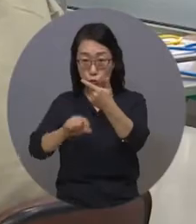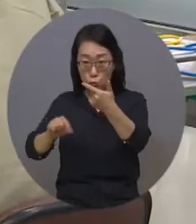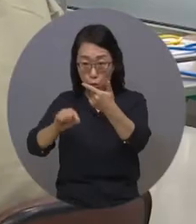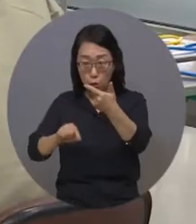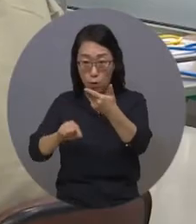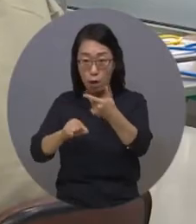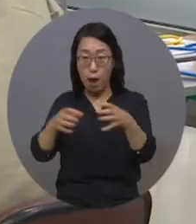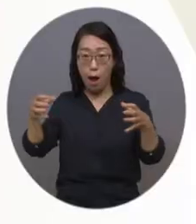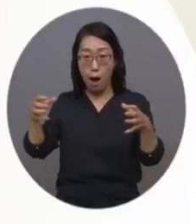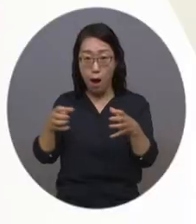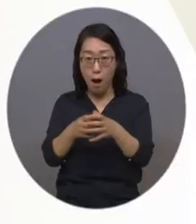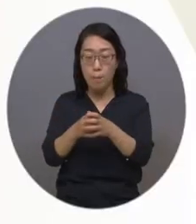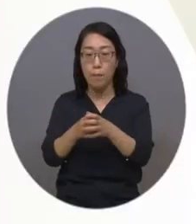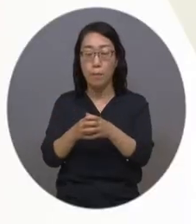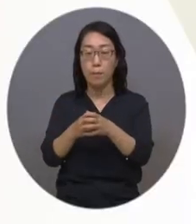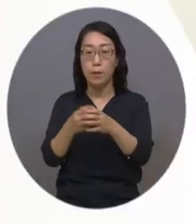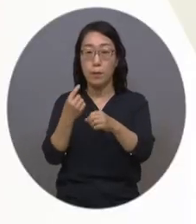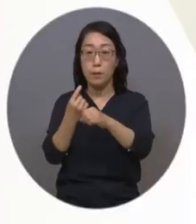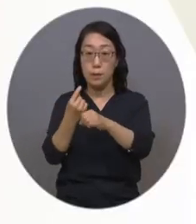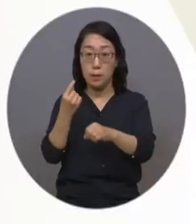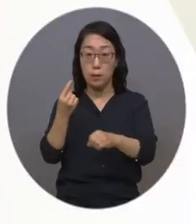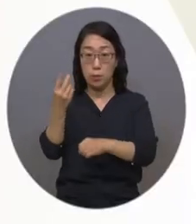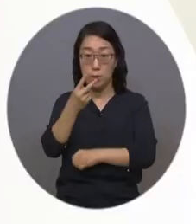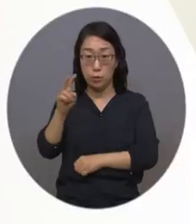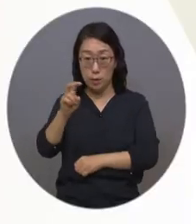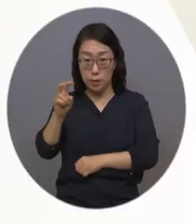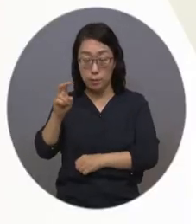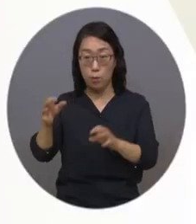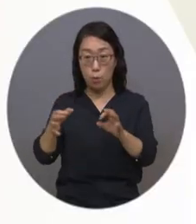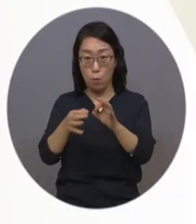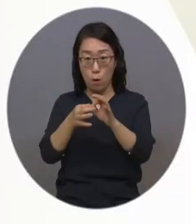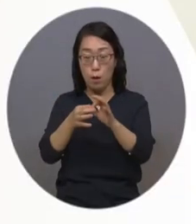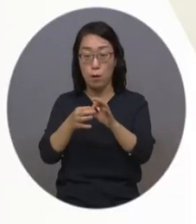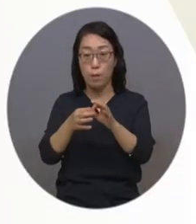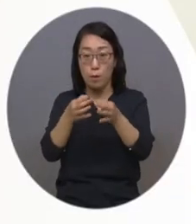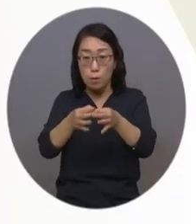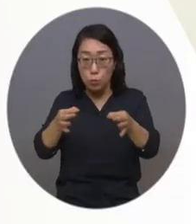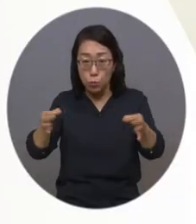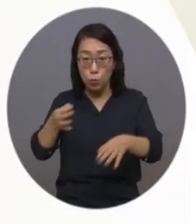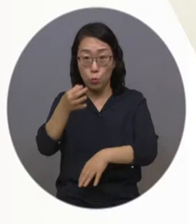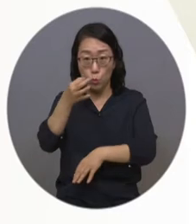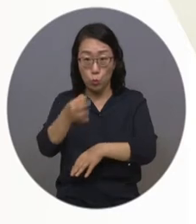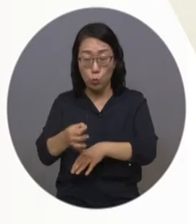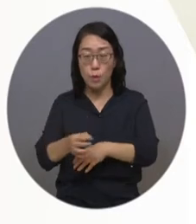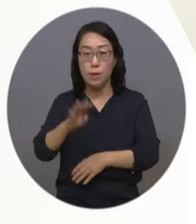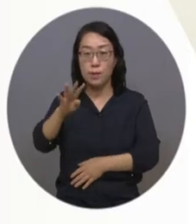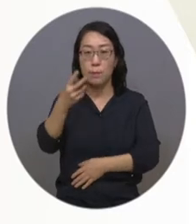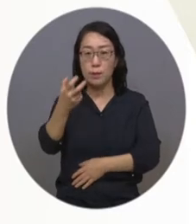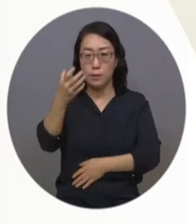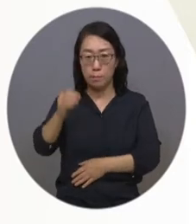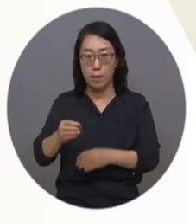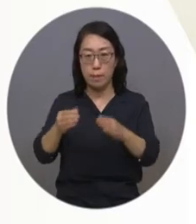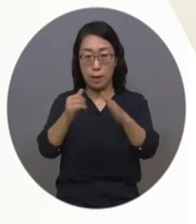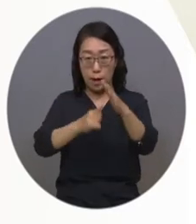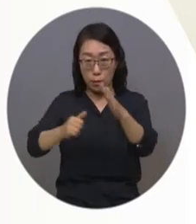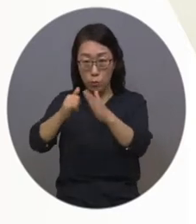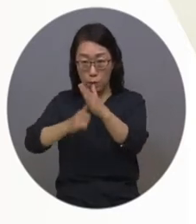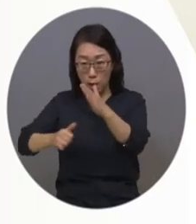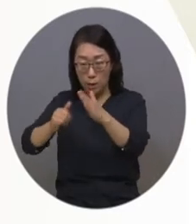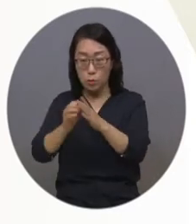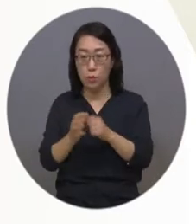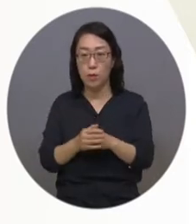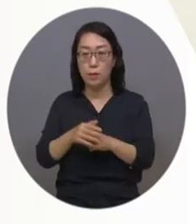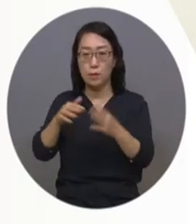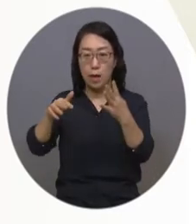근로장려금을 포함하면 지난해 소득분에 대한 장려금은 총 487만 가구, 4조